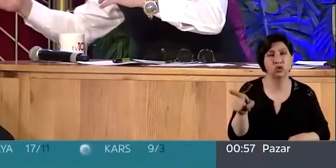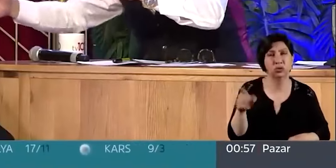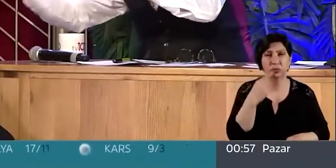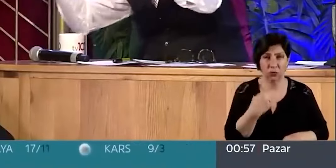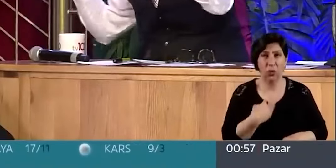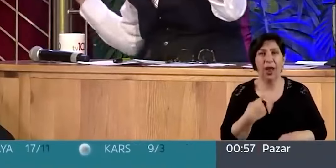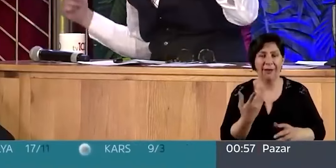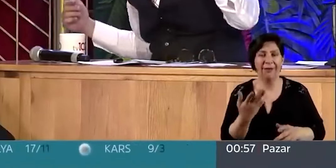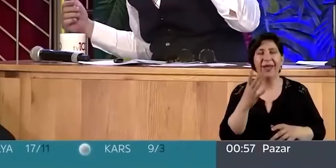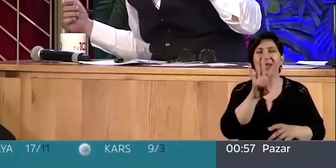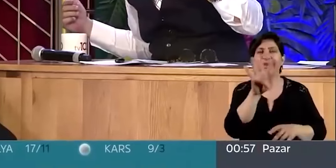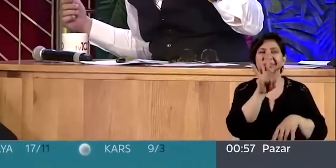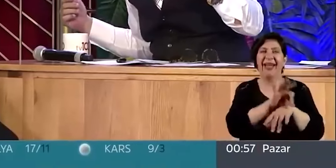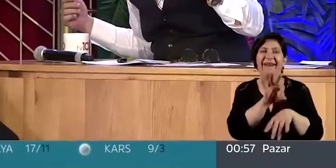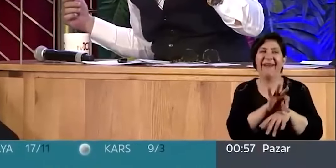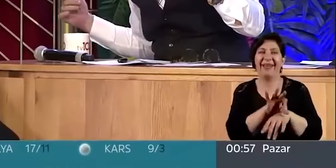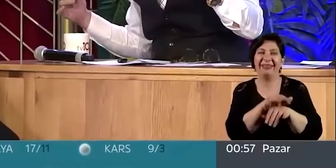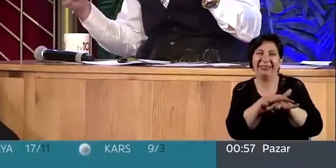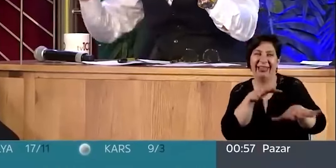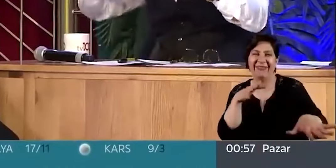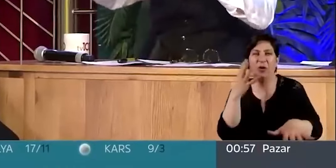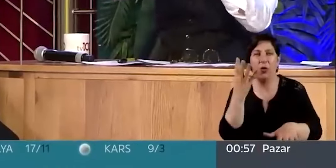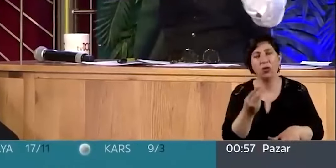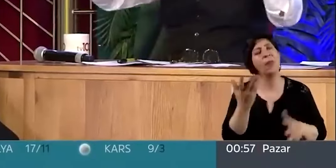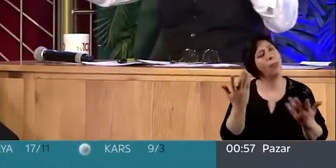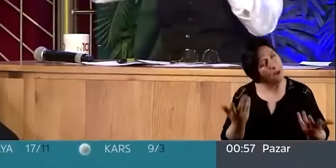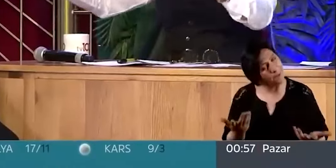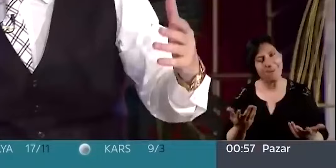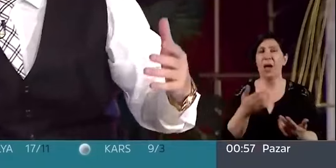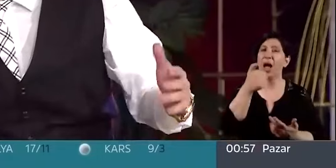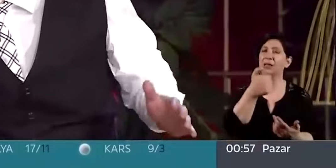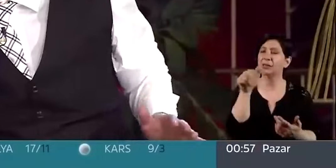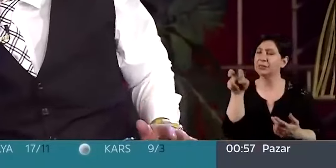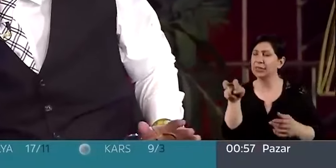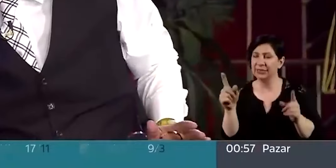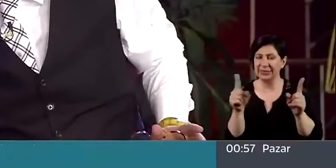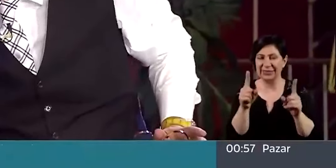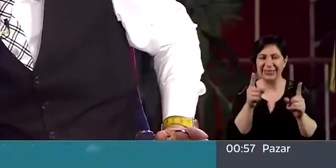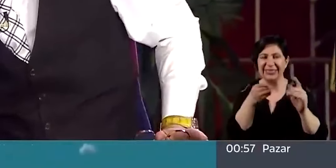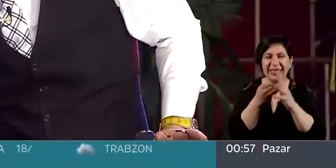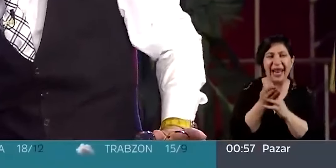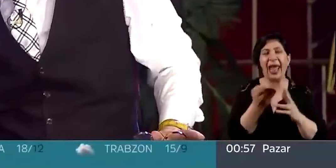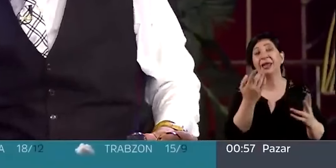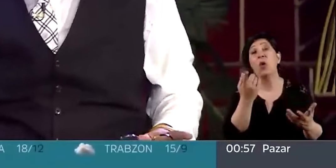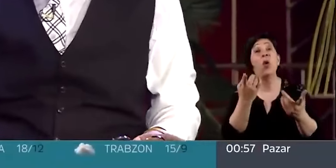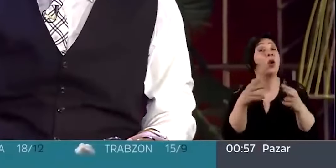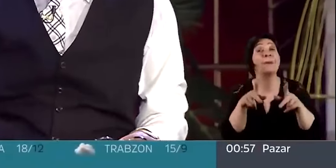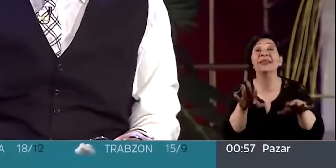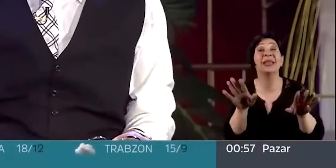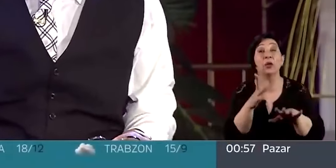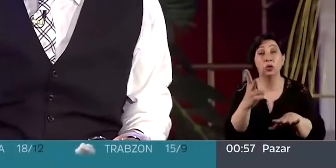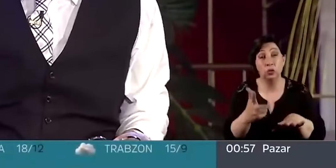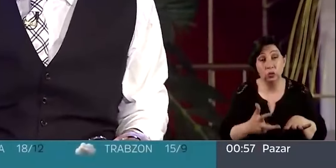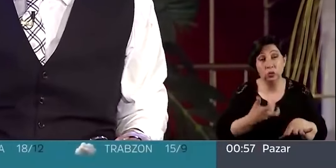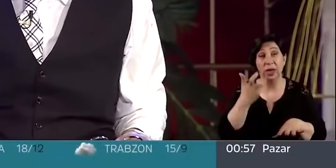bana. Yani en fazla 40 dakika trafikte kalıyordur. Tamam bu da 6 ile 8 arasında bir yere sığışır falan. Öyle değil yani. 3